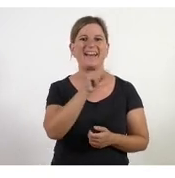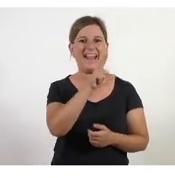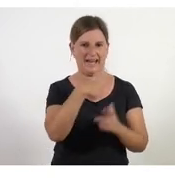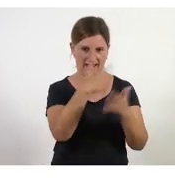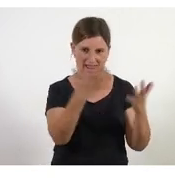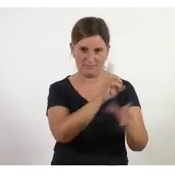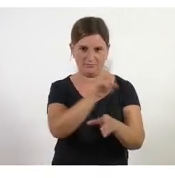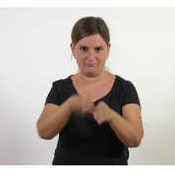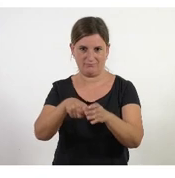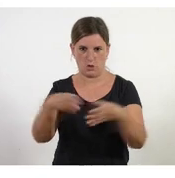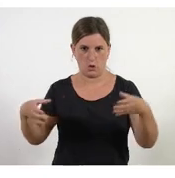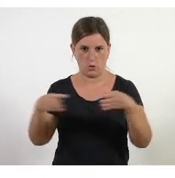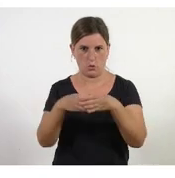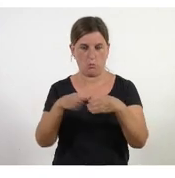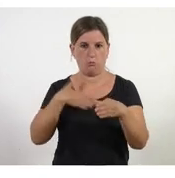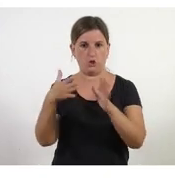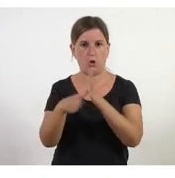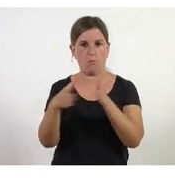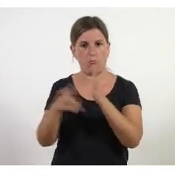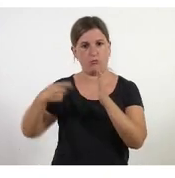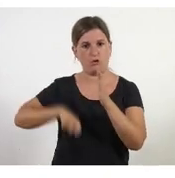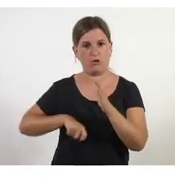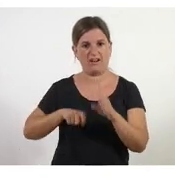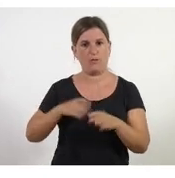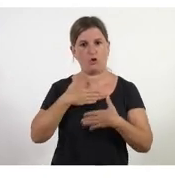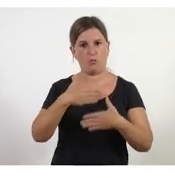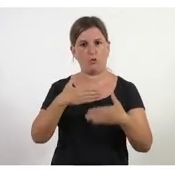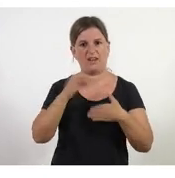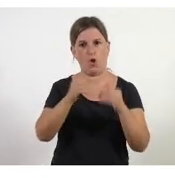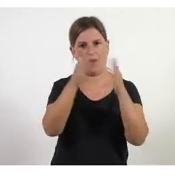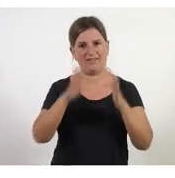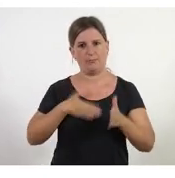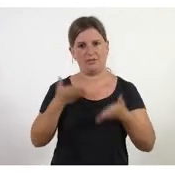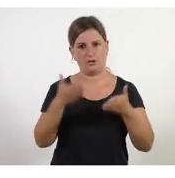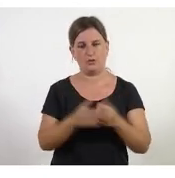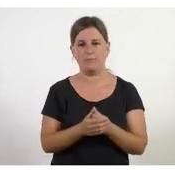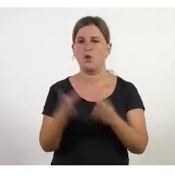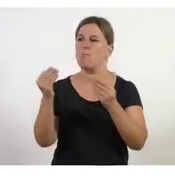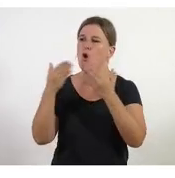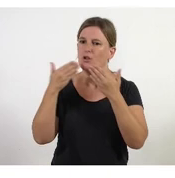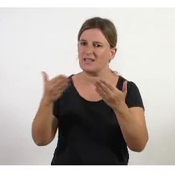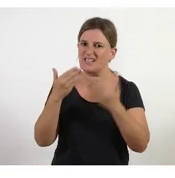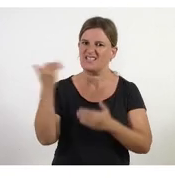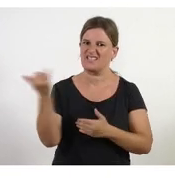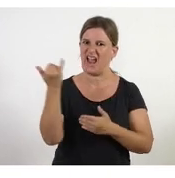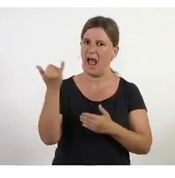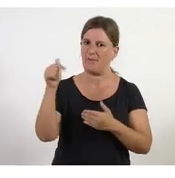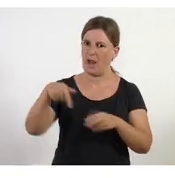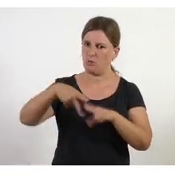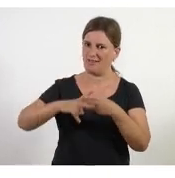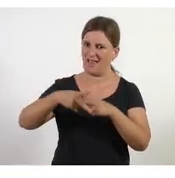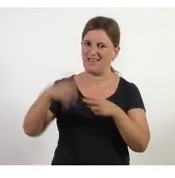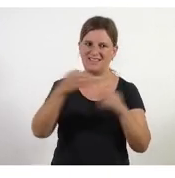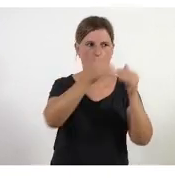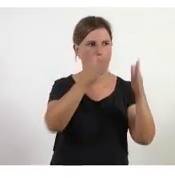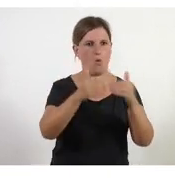algun programador voluntari o alguna entitat que us ajudi. Moltes gràcies, Javier, pel taller d'avui. Estic convençut que les entitats hauran